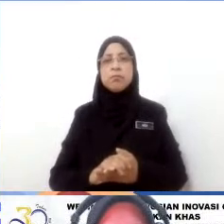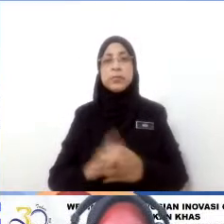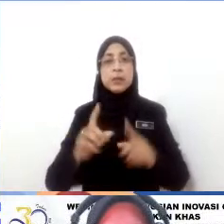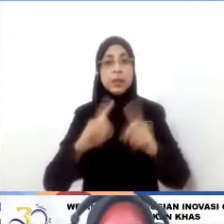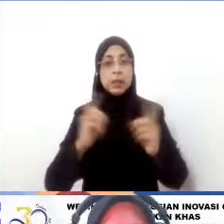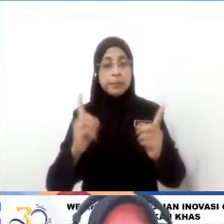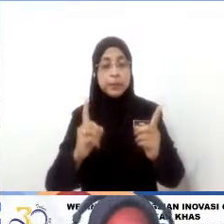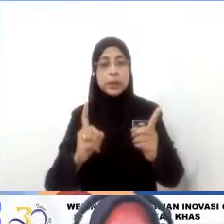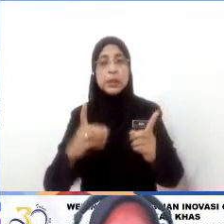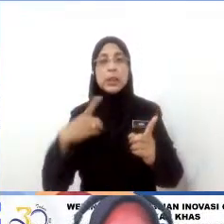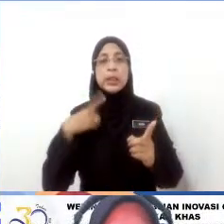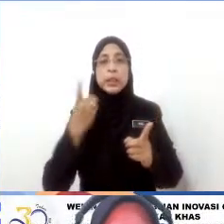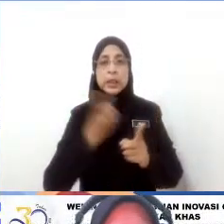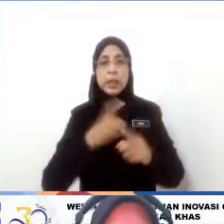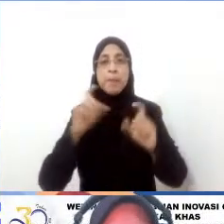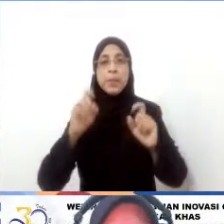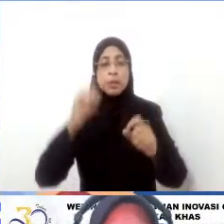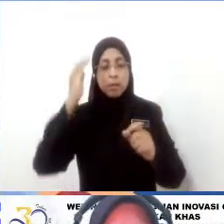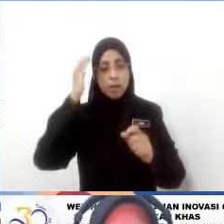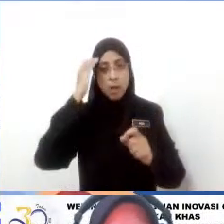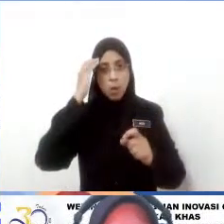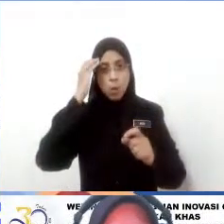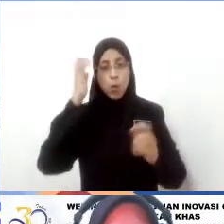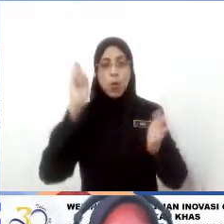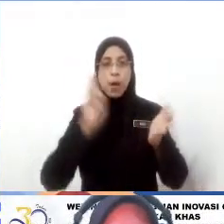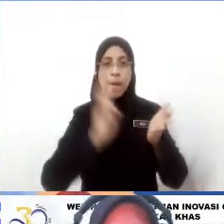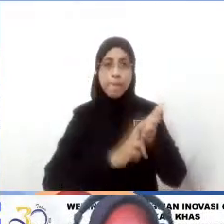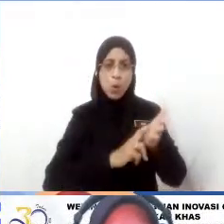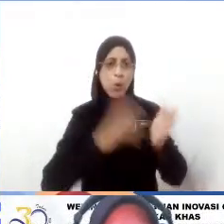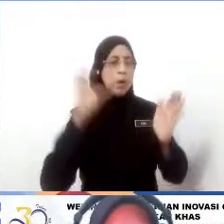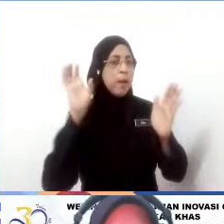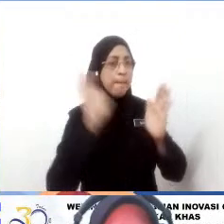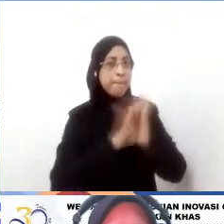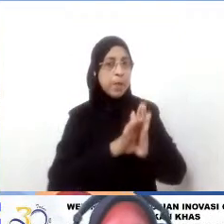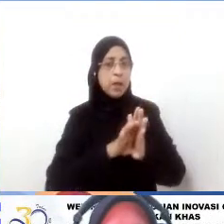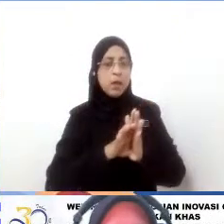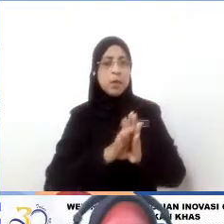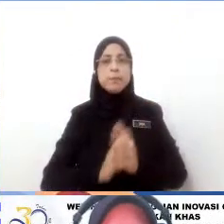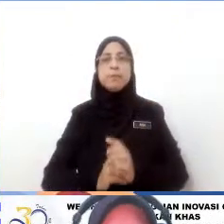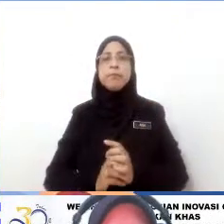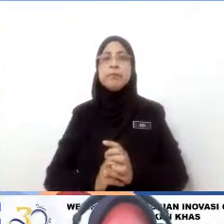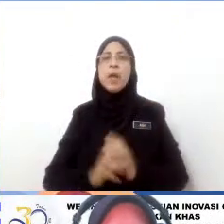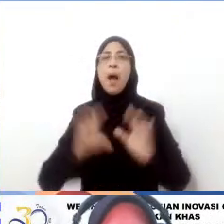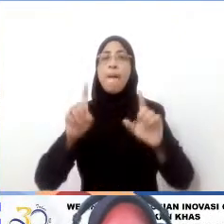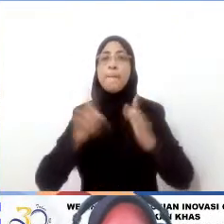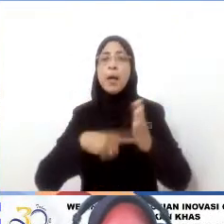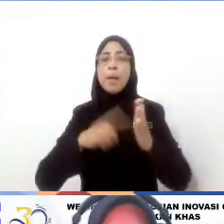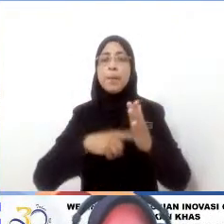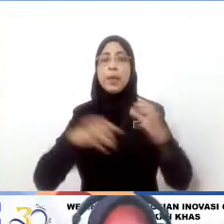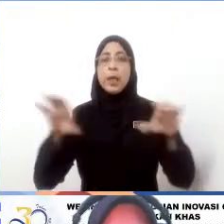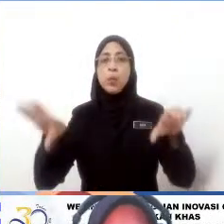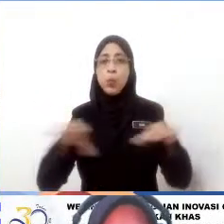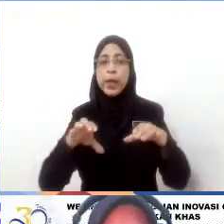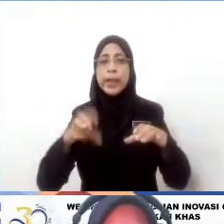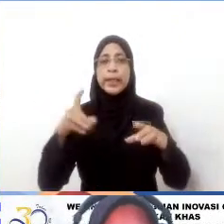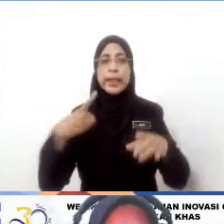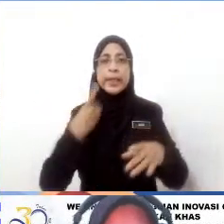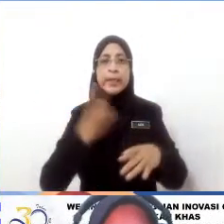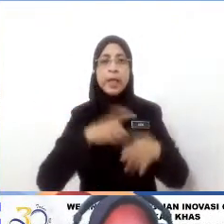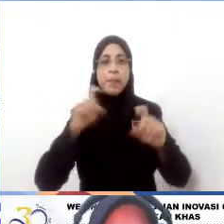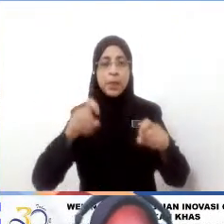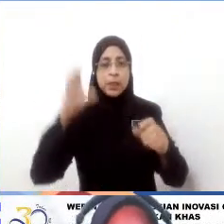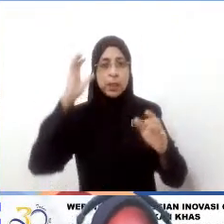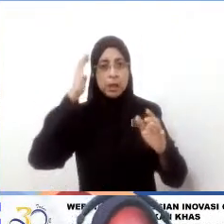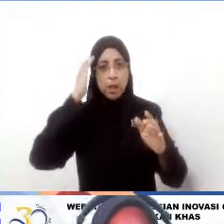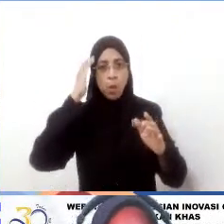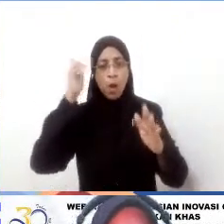janji kita kena tahulah, kita kena record lah gambar-gambar kita, apa gambar-gambar yang berkaitan, dan kita kena tahulah apa point dia. Point dia tu